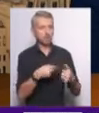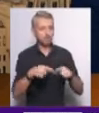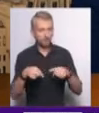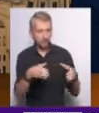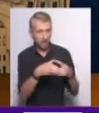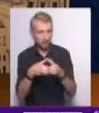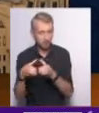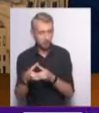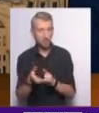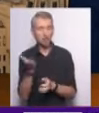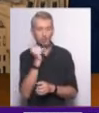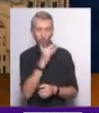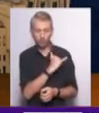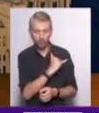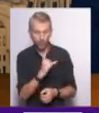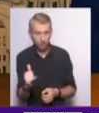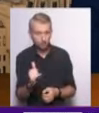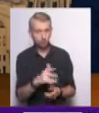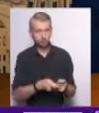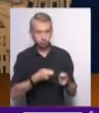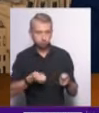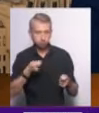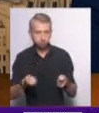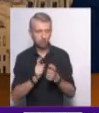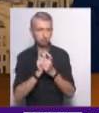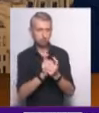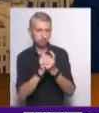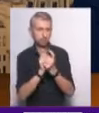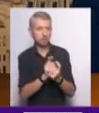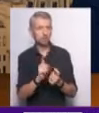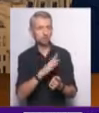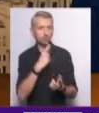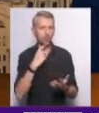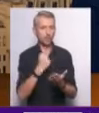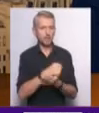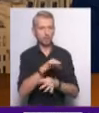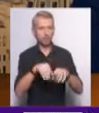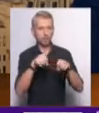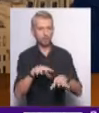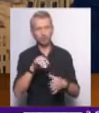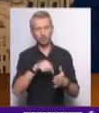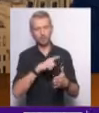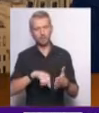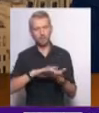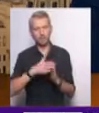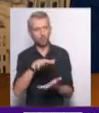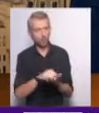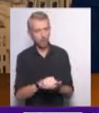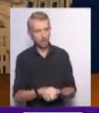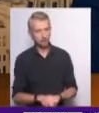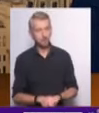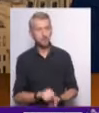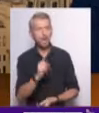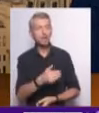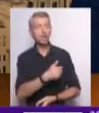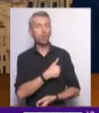цього часу тягнулася боротьба за те, що все ж таки був ухвалений проєкт рішення про розірвання договору оренди. Але